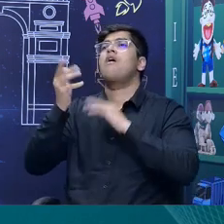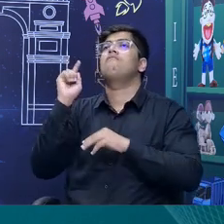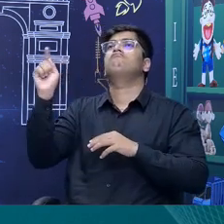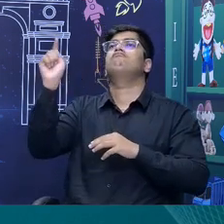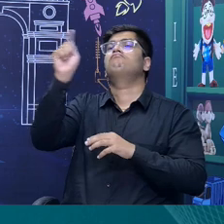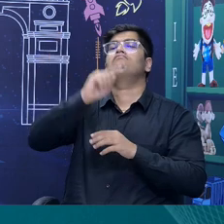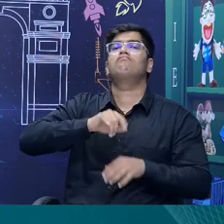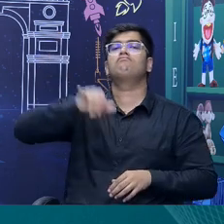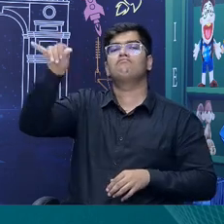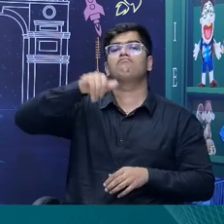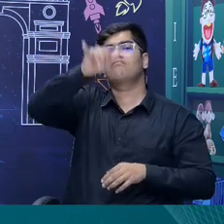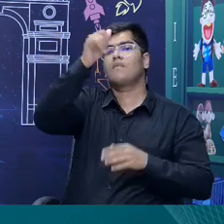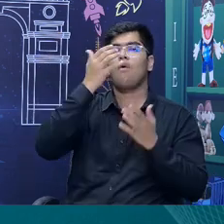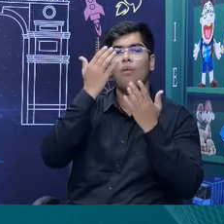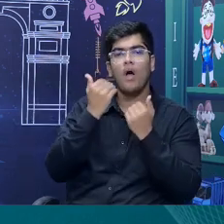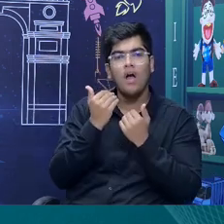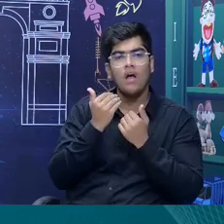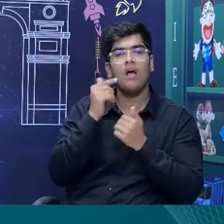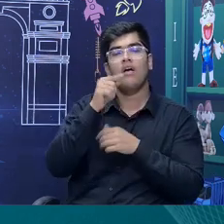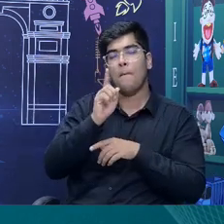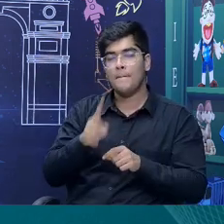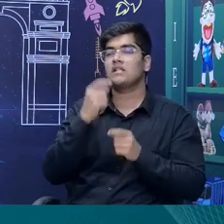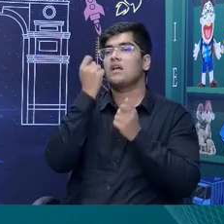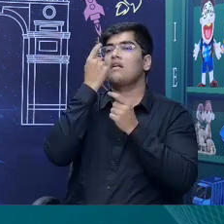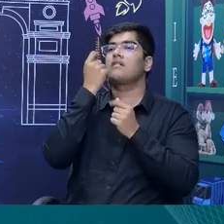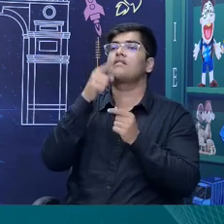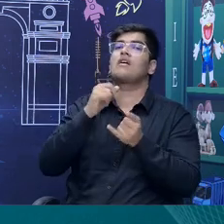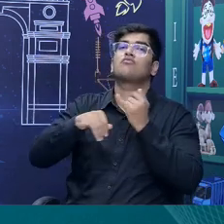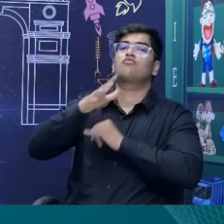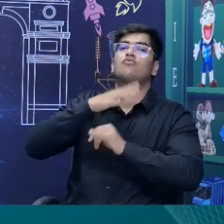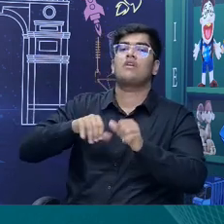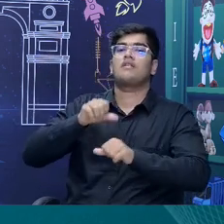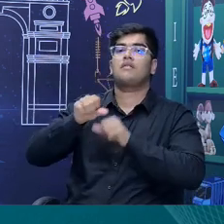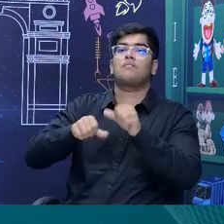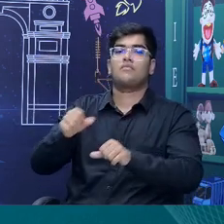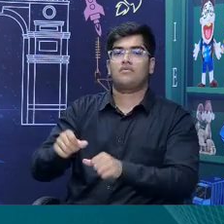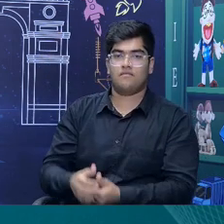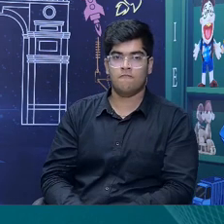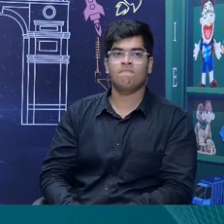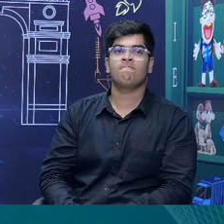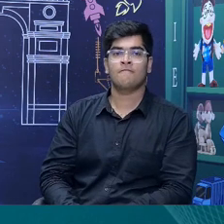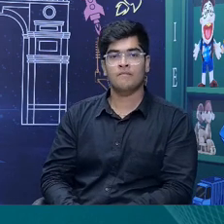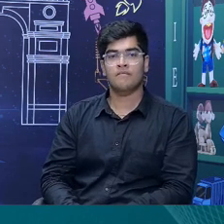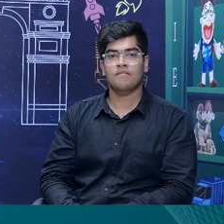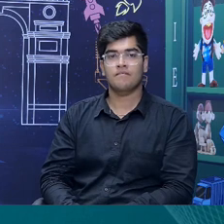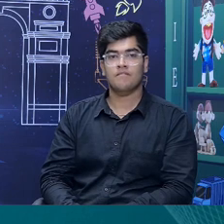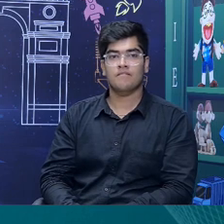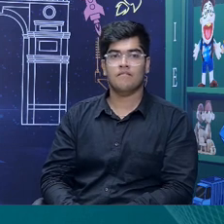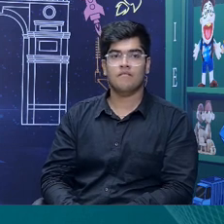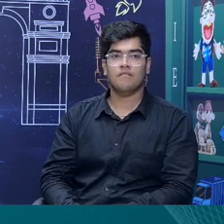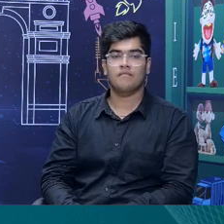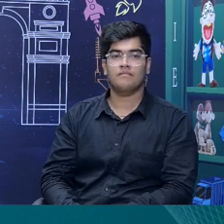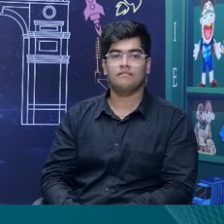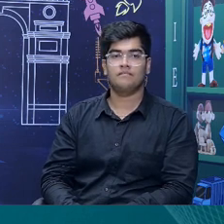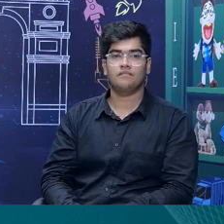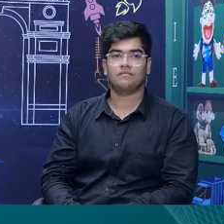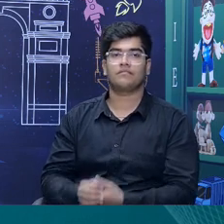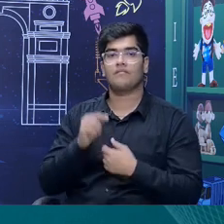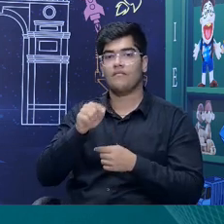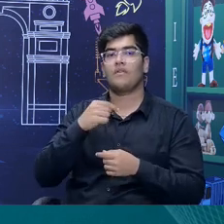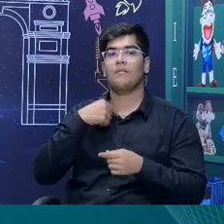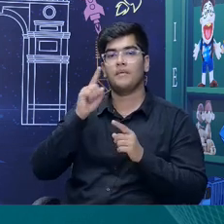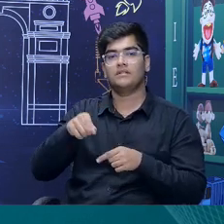एन वेरी इंपॉर्टेंट फैक्टर तू अंडरस्टैंड डी फंक्शनिंग ऑफ दिस साइड ओके राइट डेट इस वही आईटी इस वेरी इंपॉर्टेंट पर